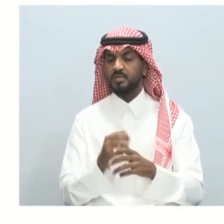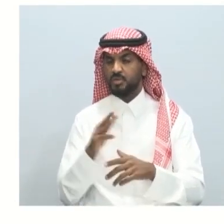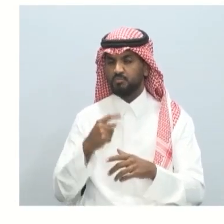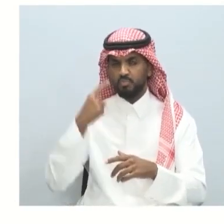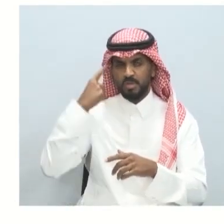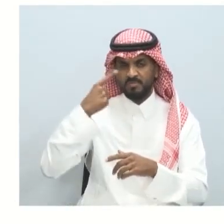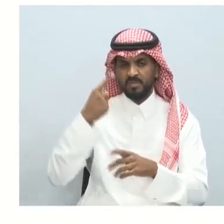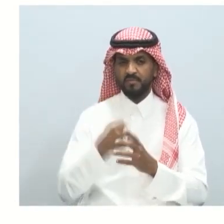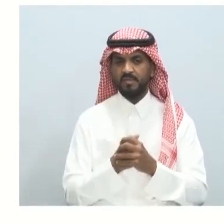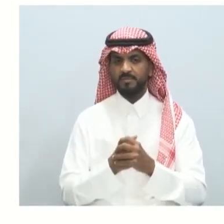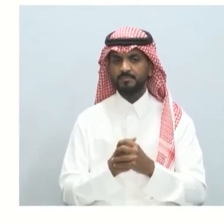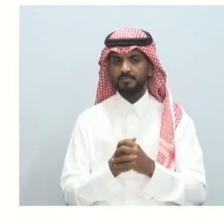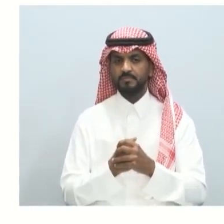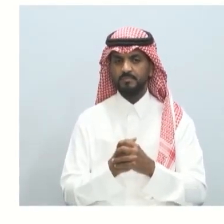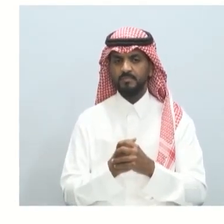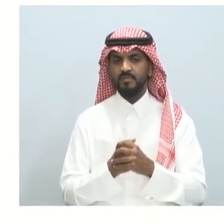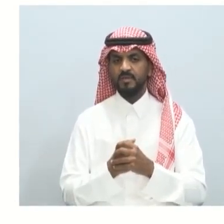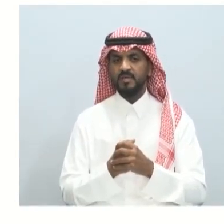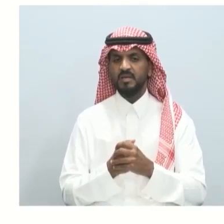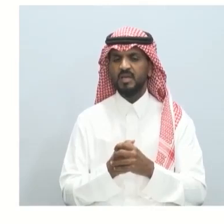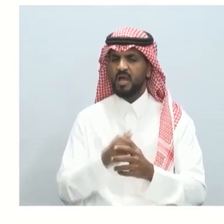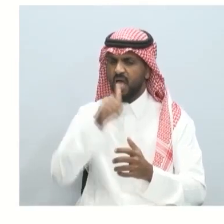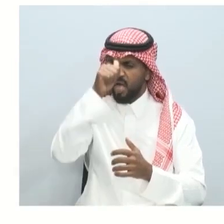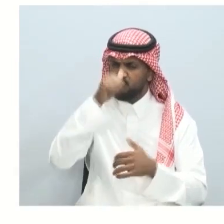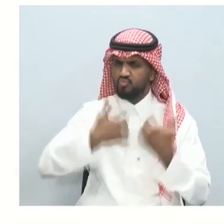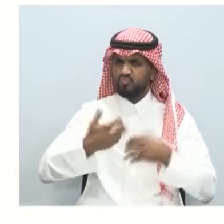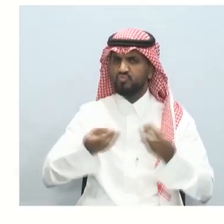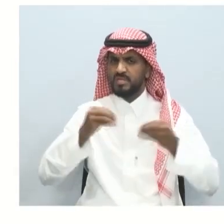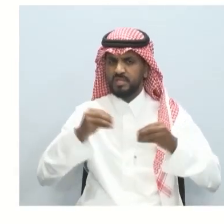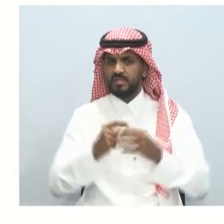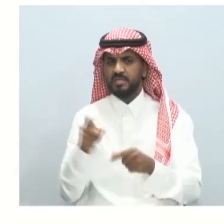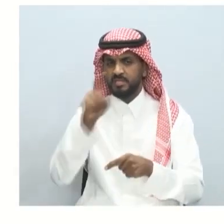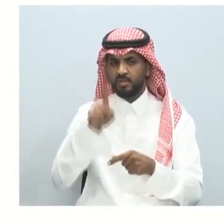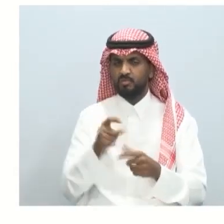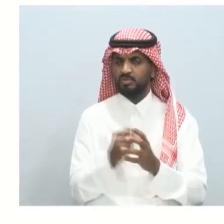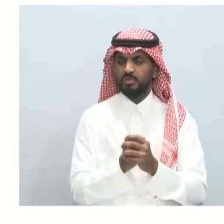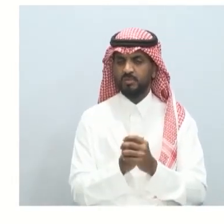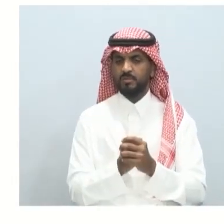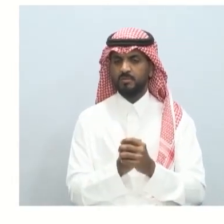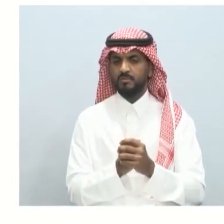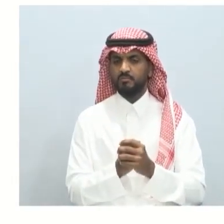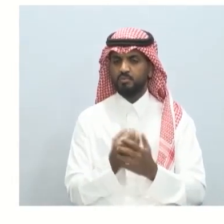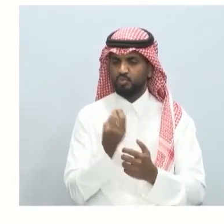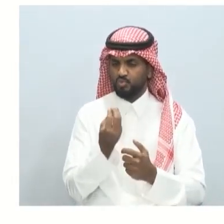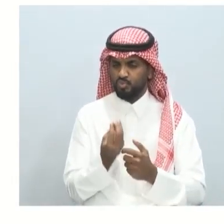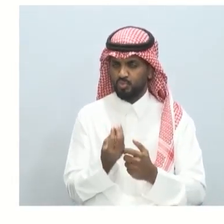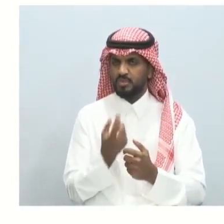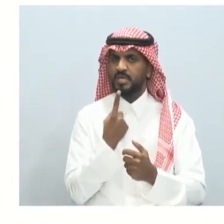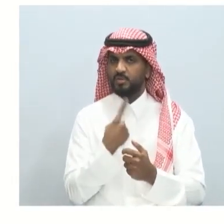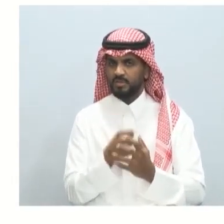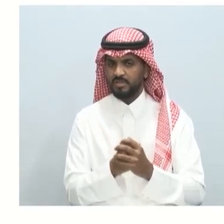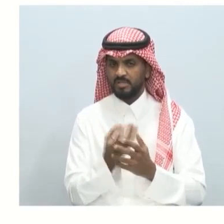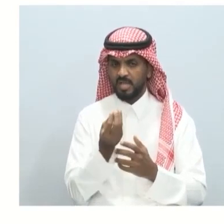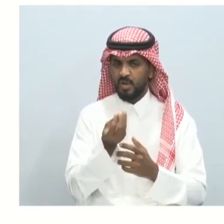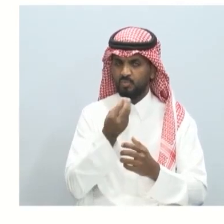الشاب منهمكا في تفكيره كان غضبه يزداد حتى ساله الرجل مره اخرى بهدوء عما اذا كان